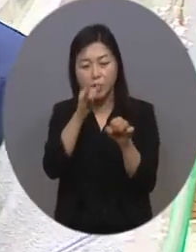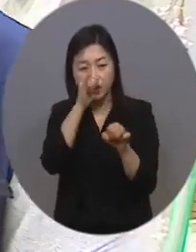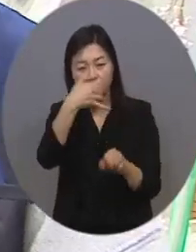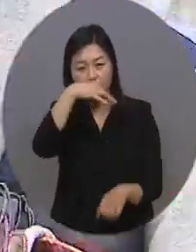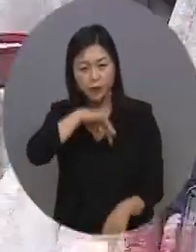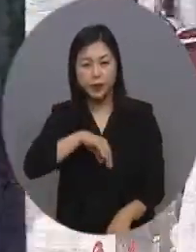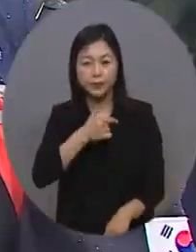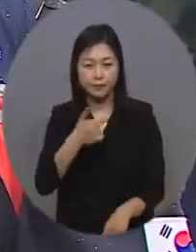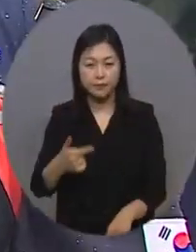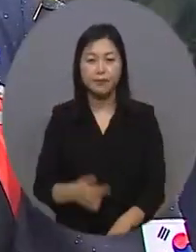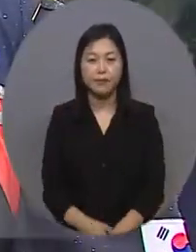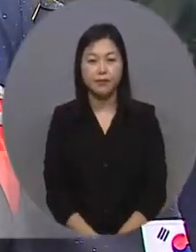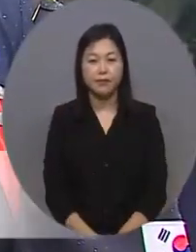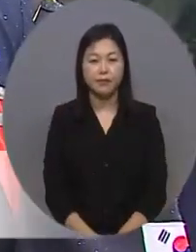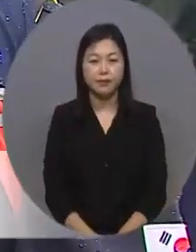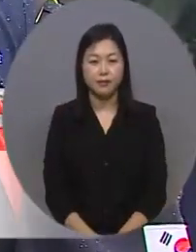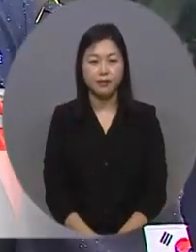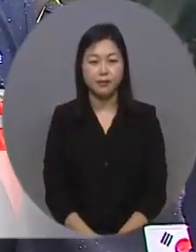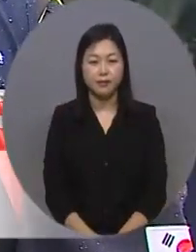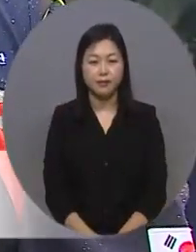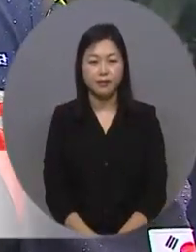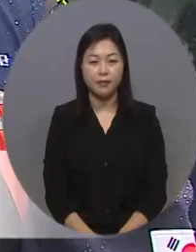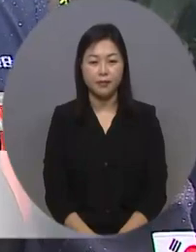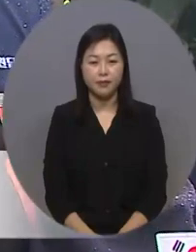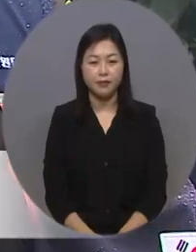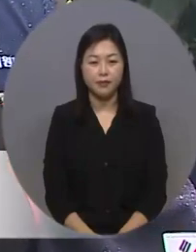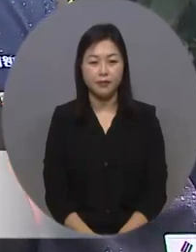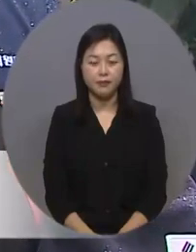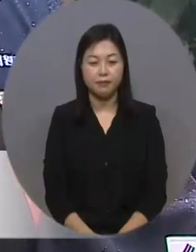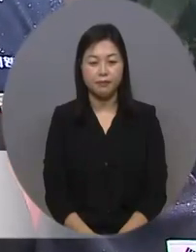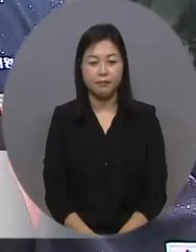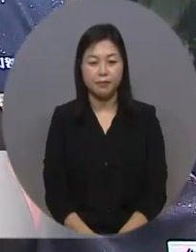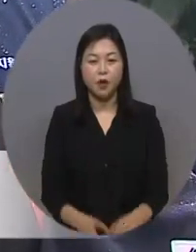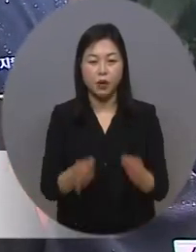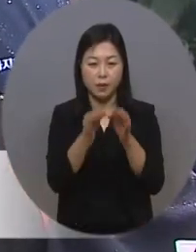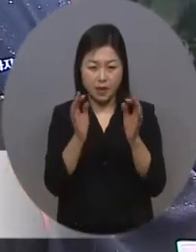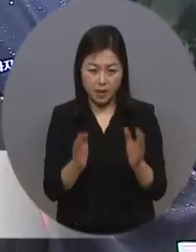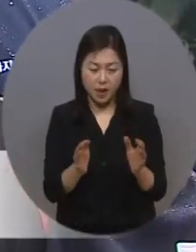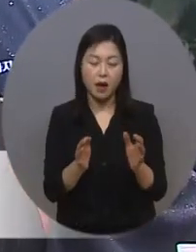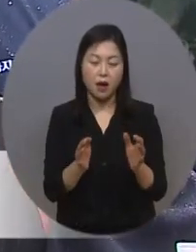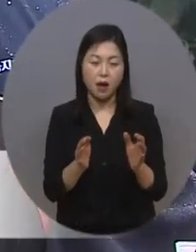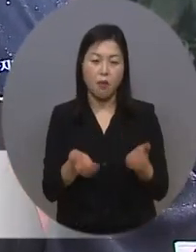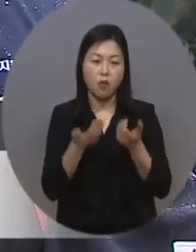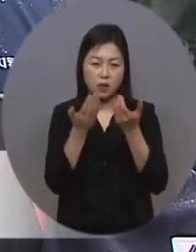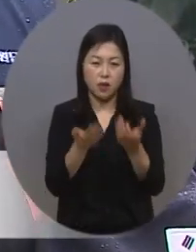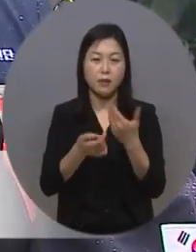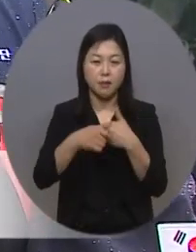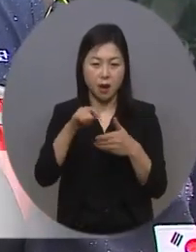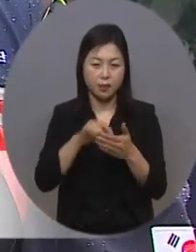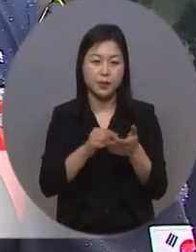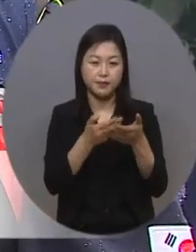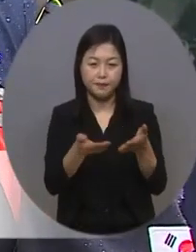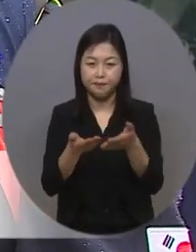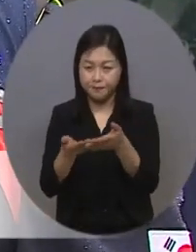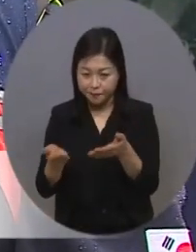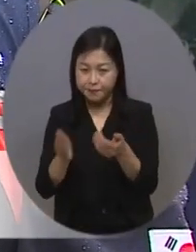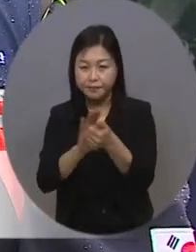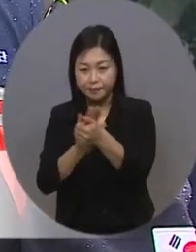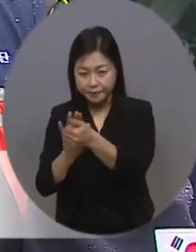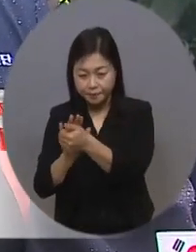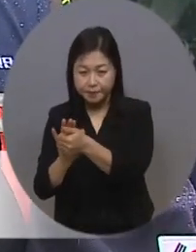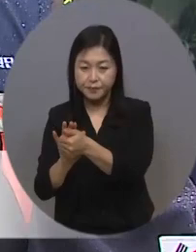마음입니다. 오랜만에 또 이렇게 함께 봉사하는 마음 함께 나누고 하니까 저 역시도